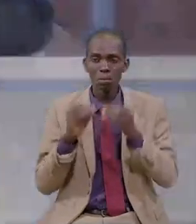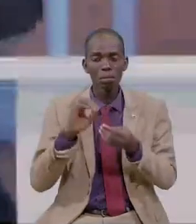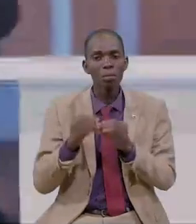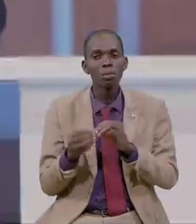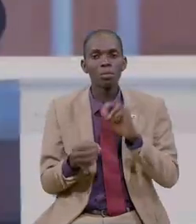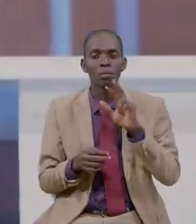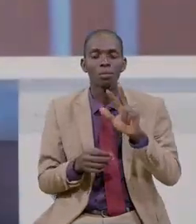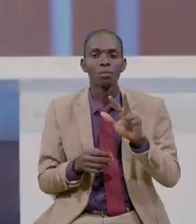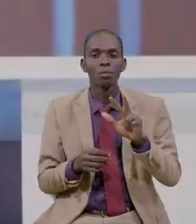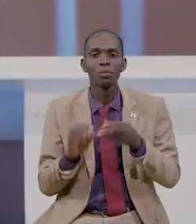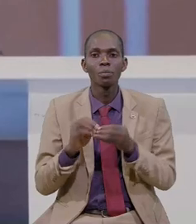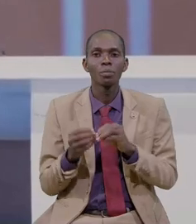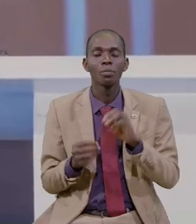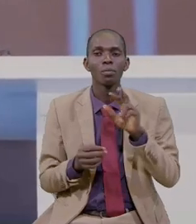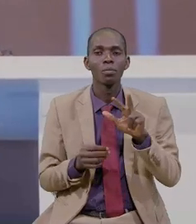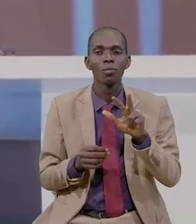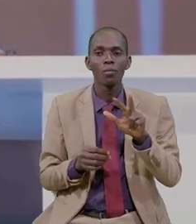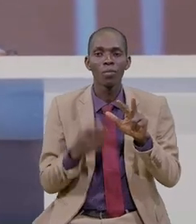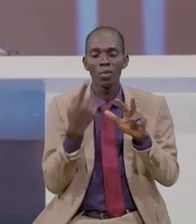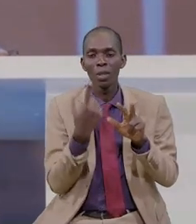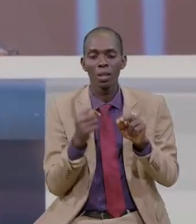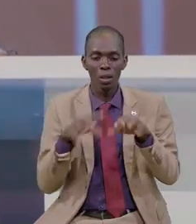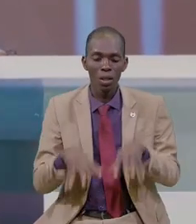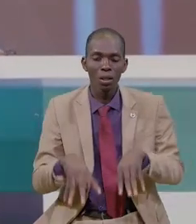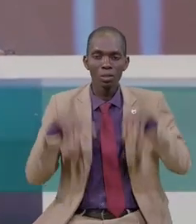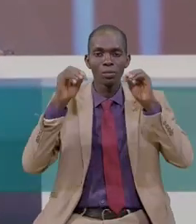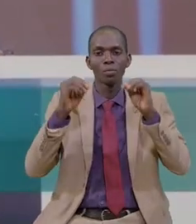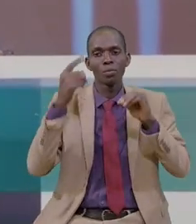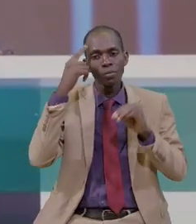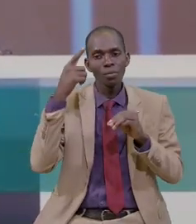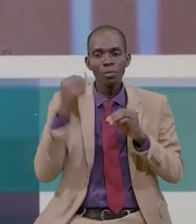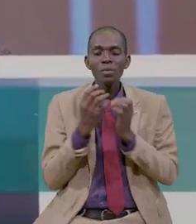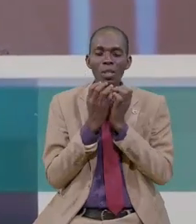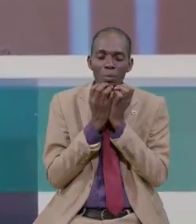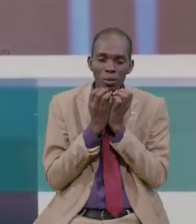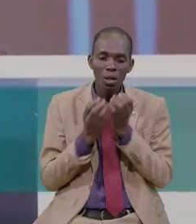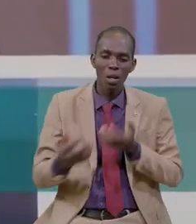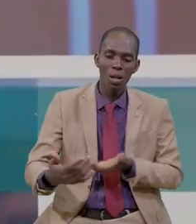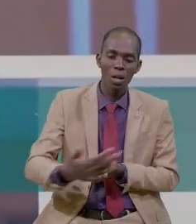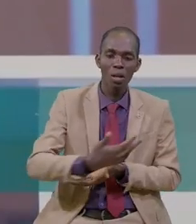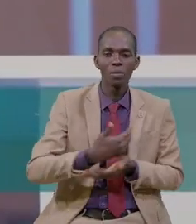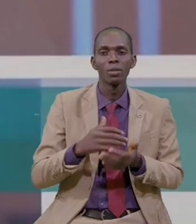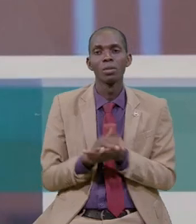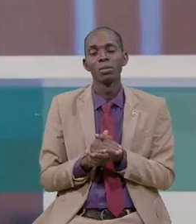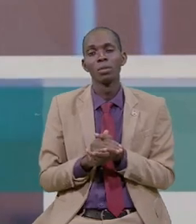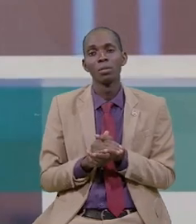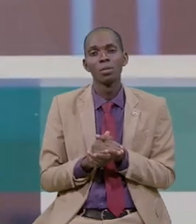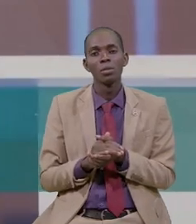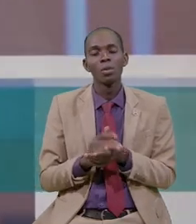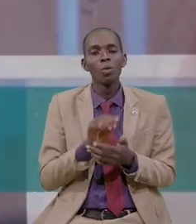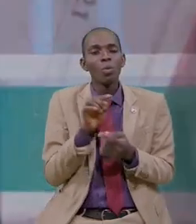Troisième point, nous verrons l'enlèvement pour la précieuse moisson. Et si